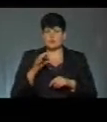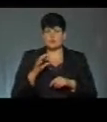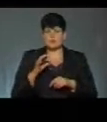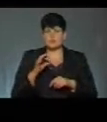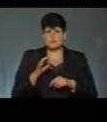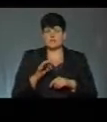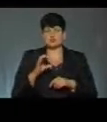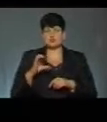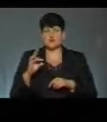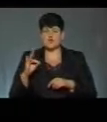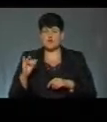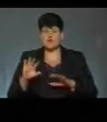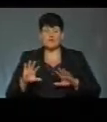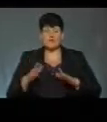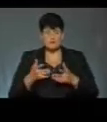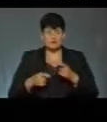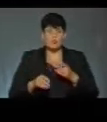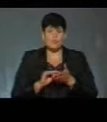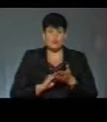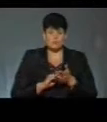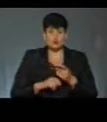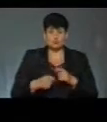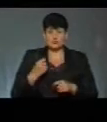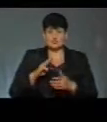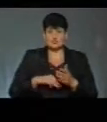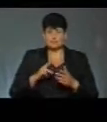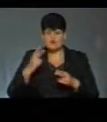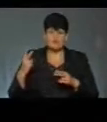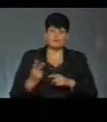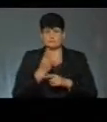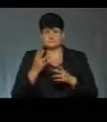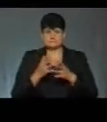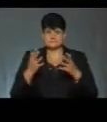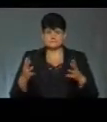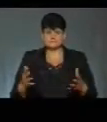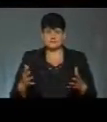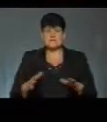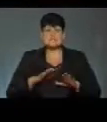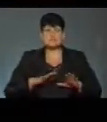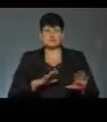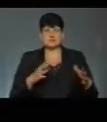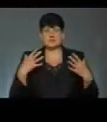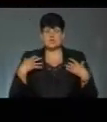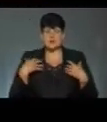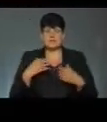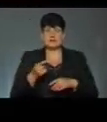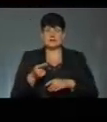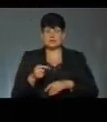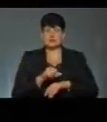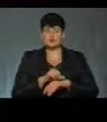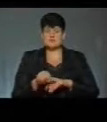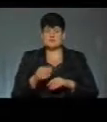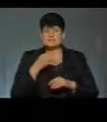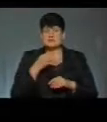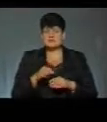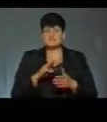У випадку повторного порушення штраф зросте вдвічі. Заступник начальника Тернопільської митниці Володимир Петрук розповів про